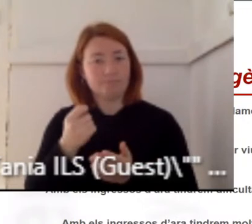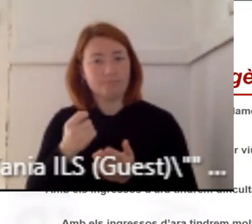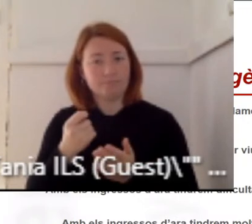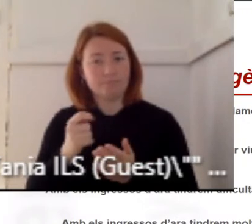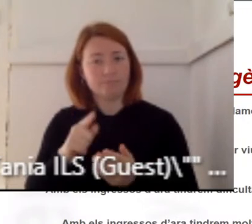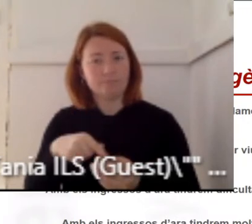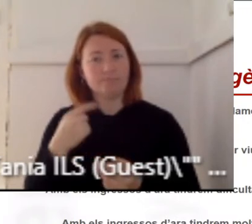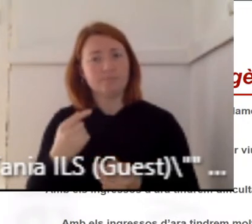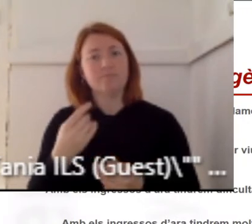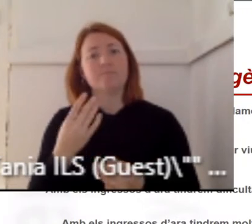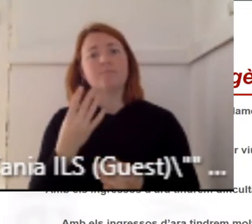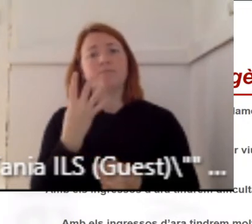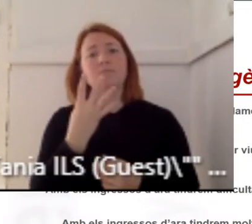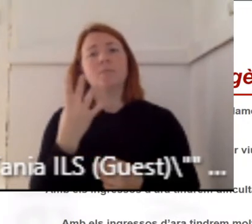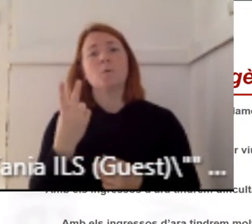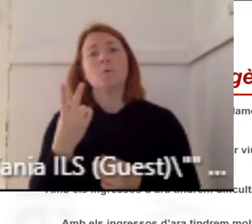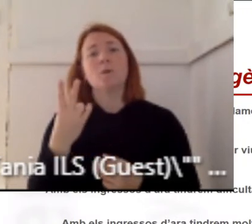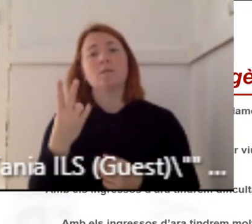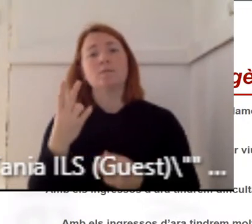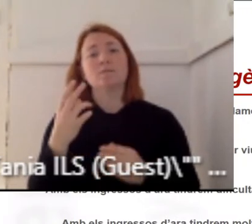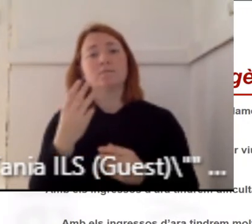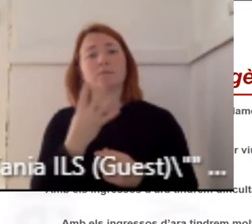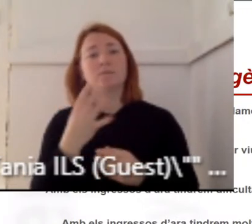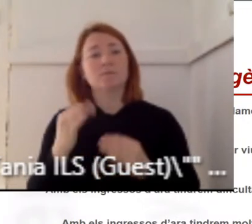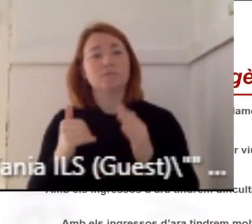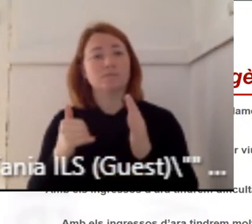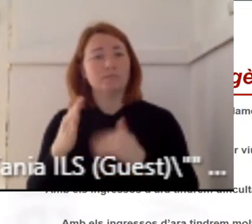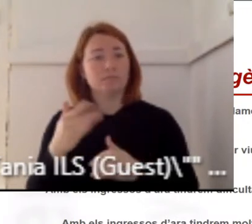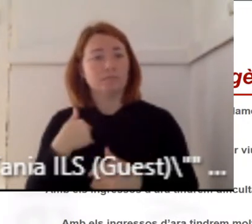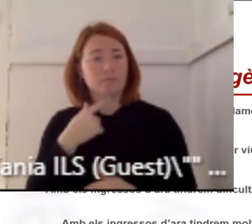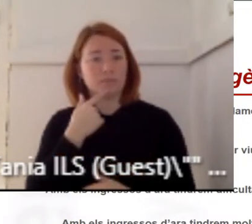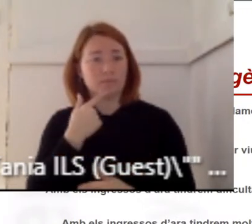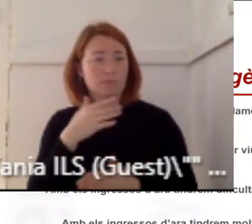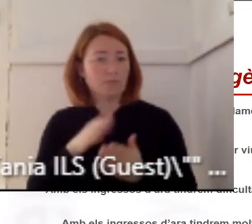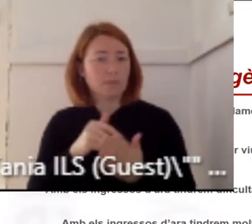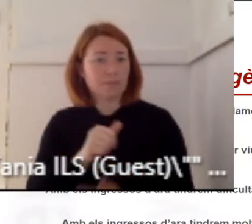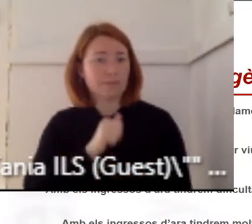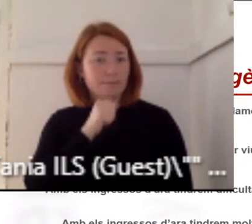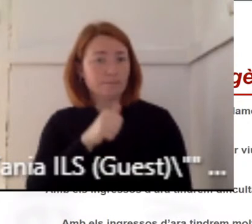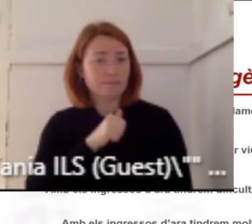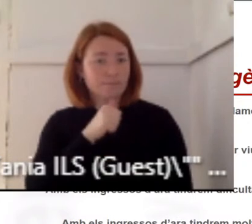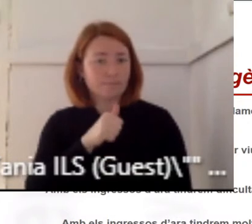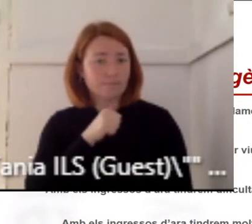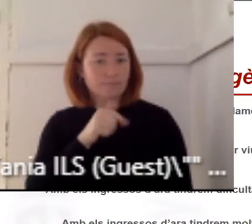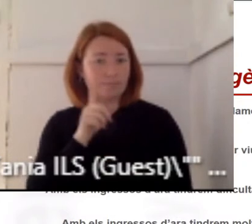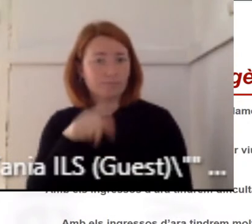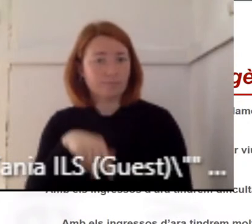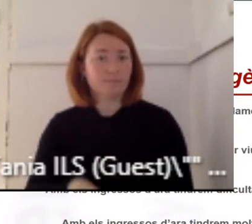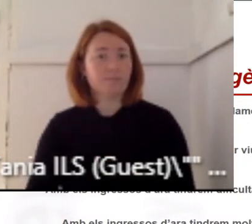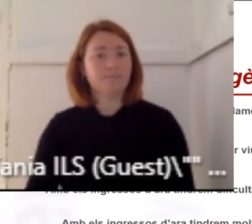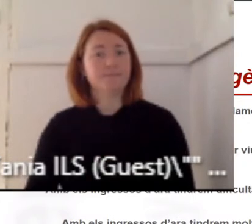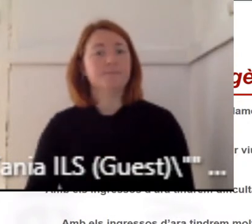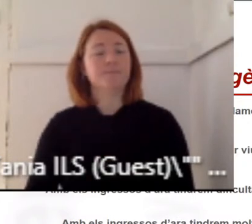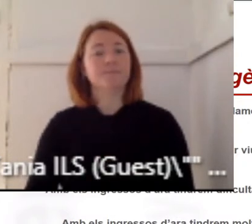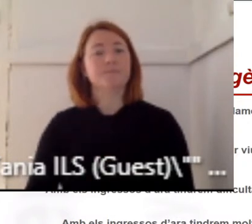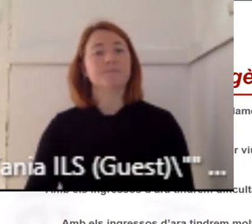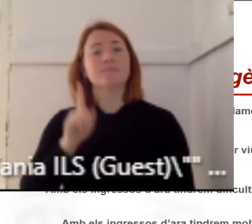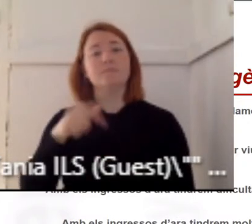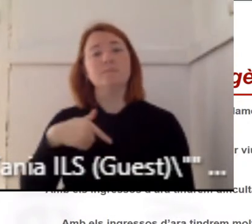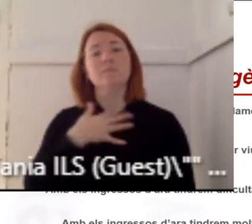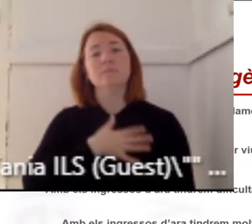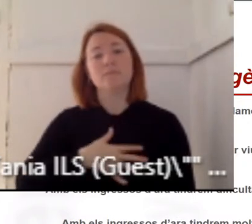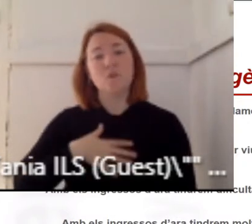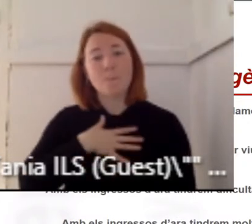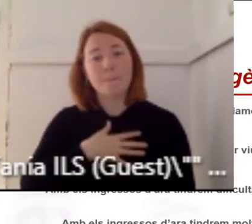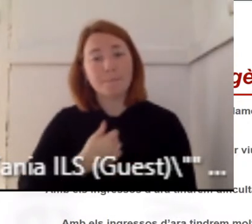situació econòmica ha empitjorat o ha empitjorat molt en el darrer mes. No? També veiem que les situacions diguem de més comoditat,